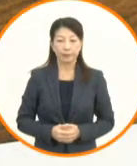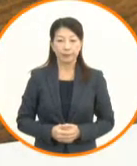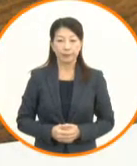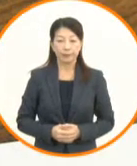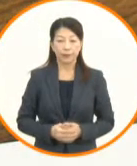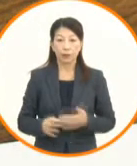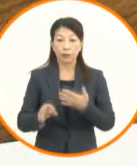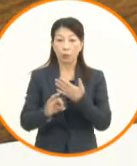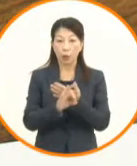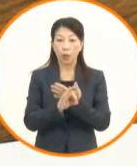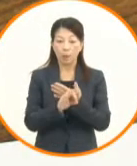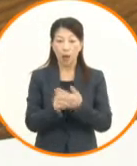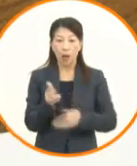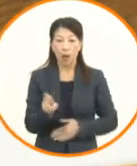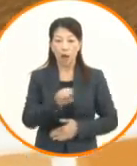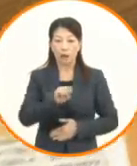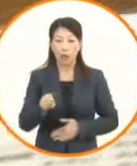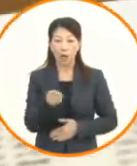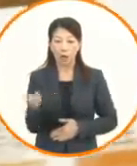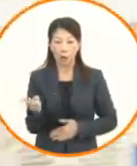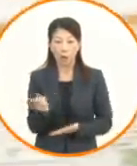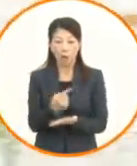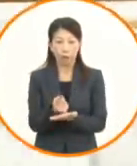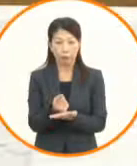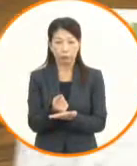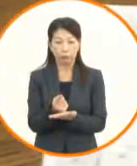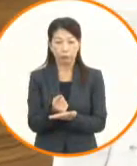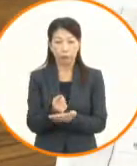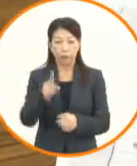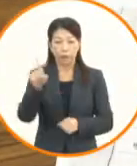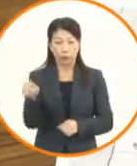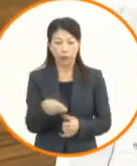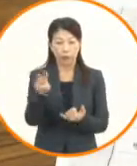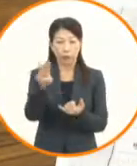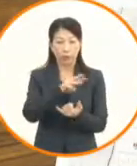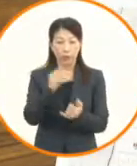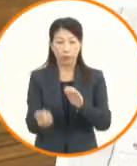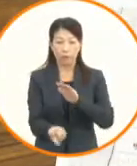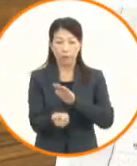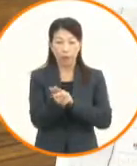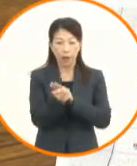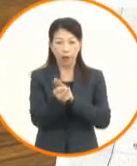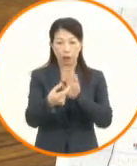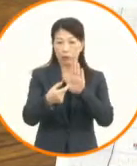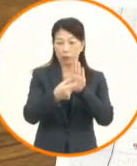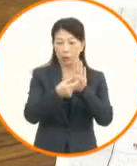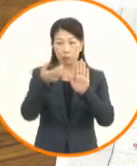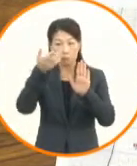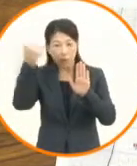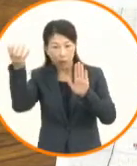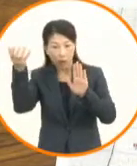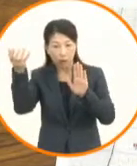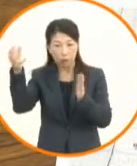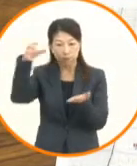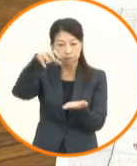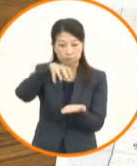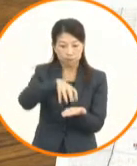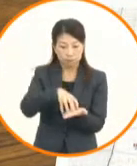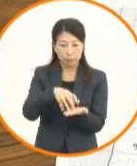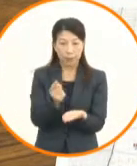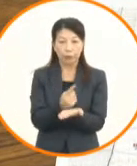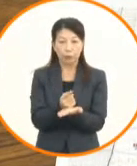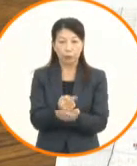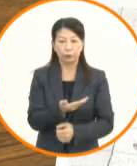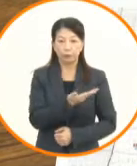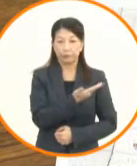例えばこちらのハザードマップ、自然災害による被害を予測し被害範囲を地図にした